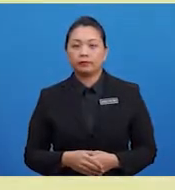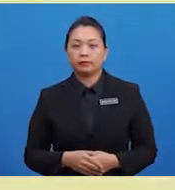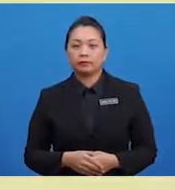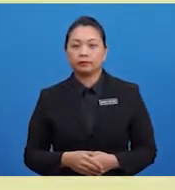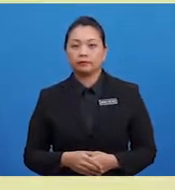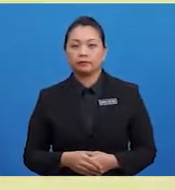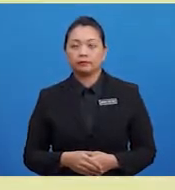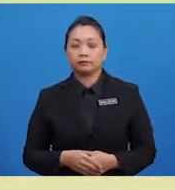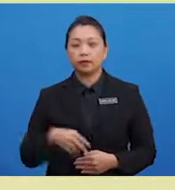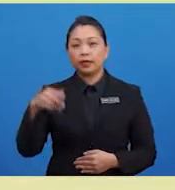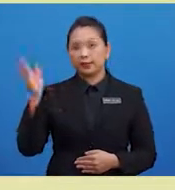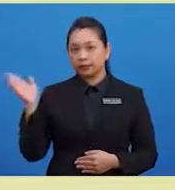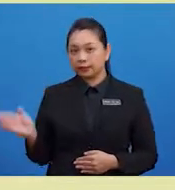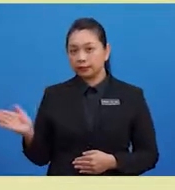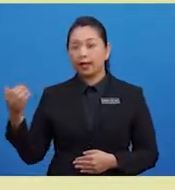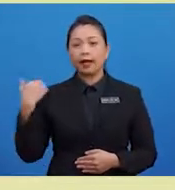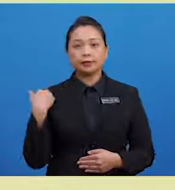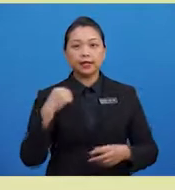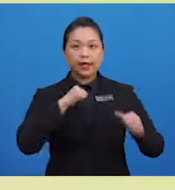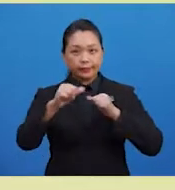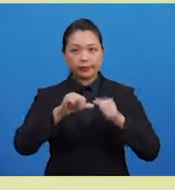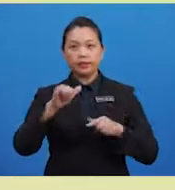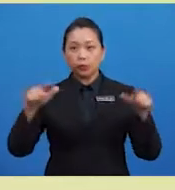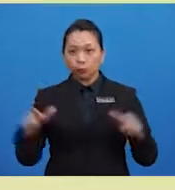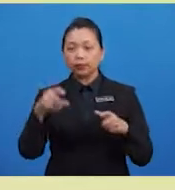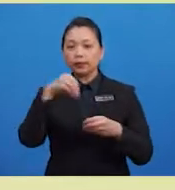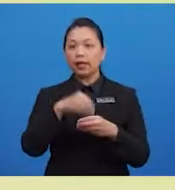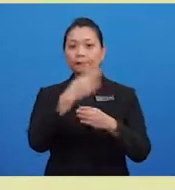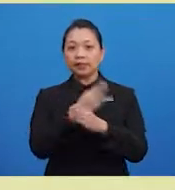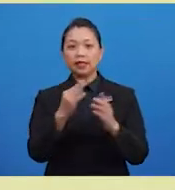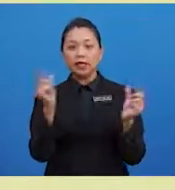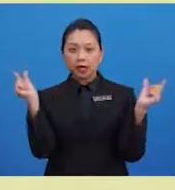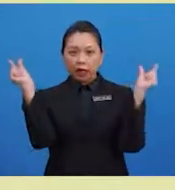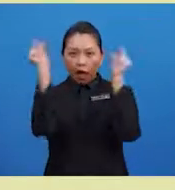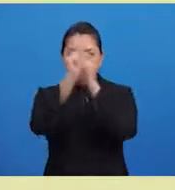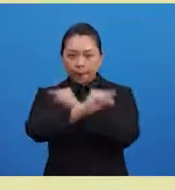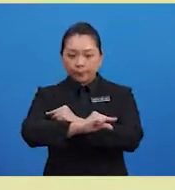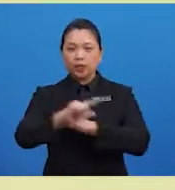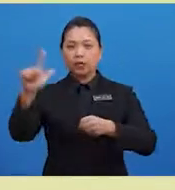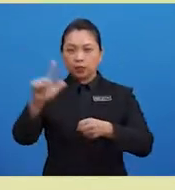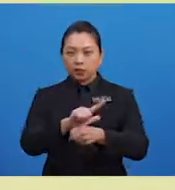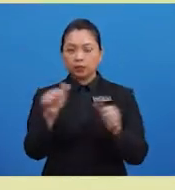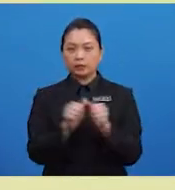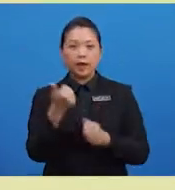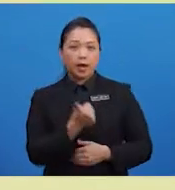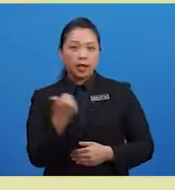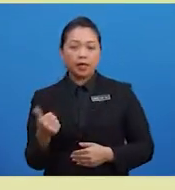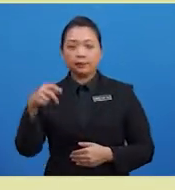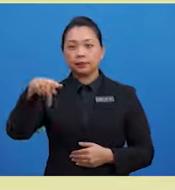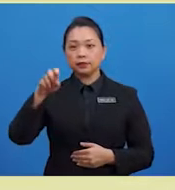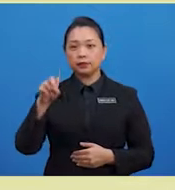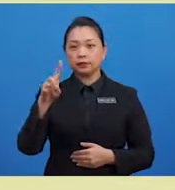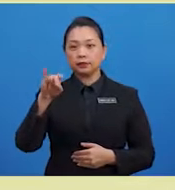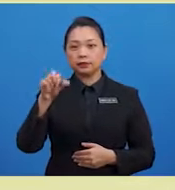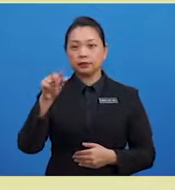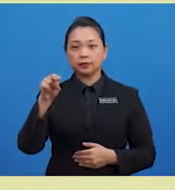Pendianan merupakan aktiviti yang dilakukan di dalam bilik gelap yang dilengkapi alat pendianan serta lampu